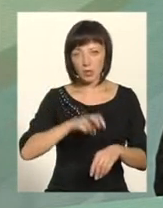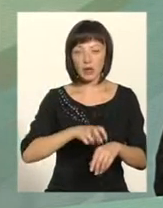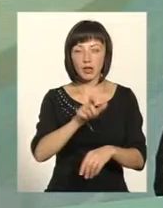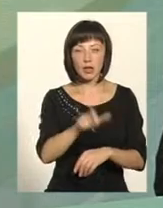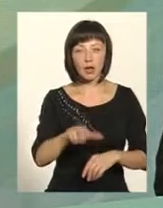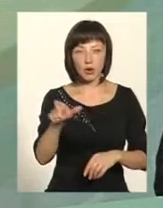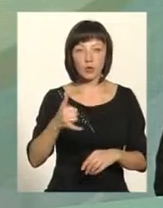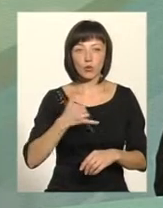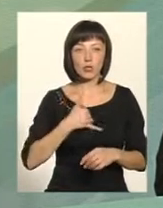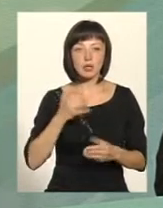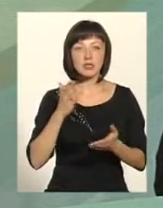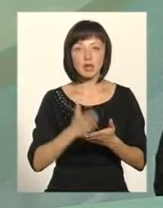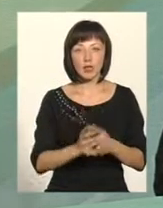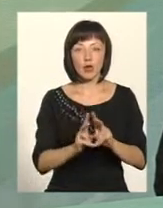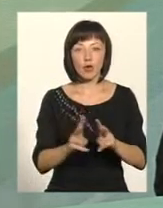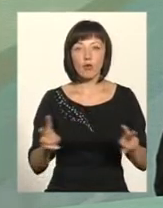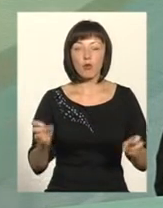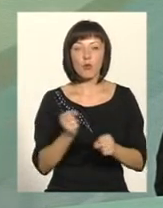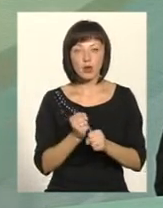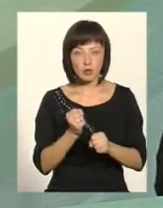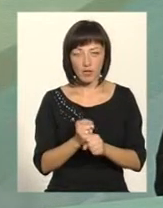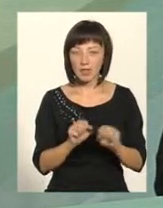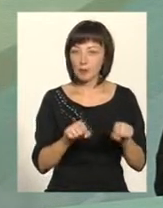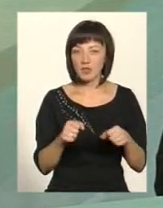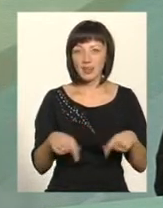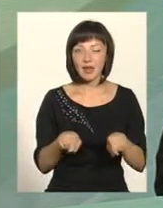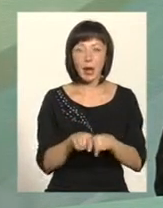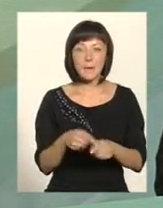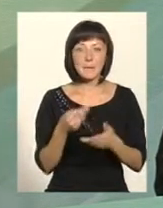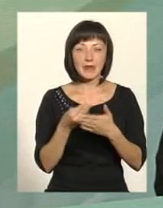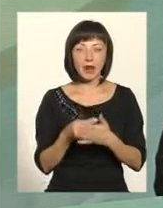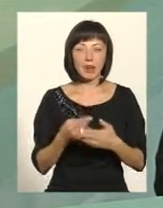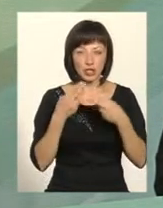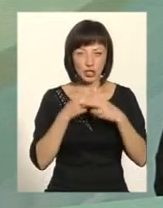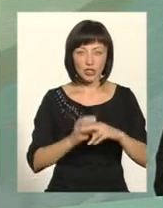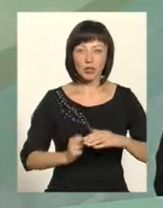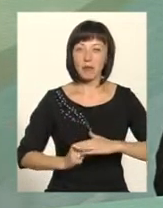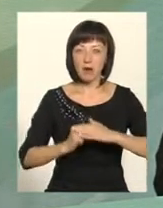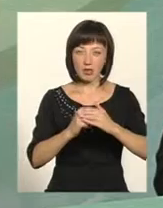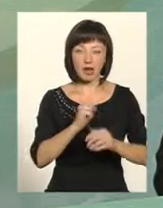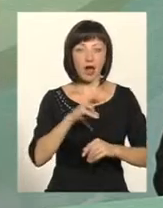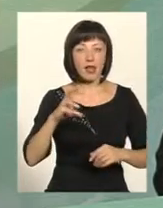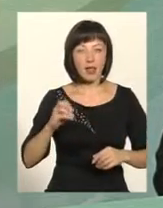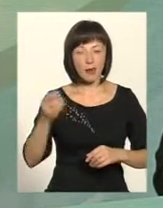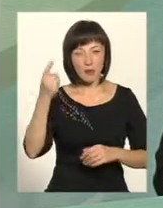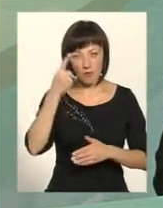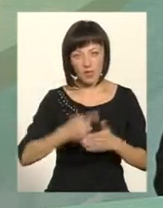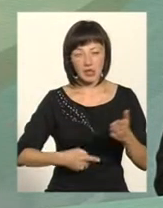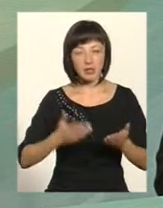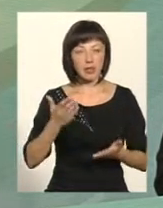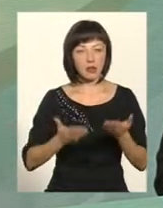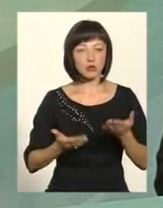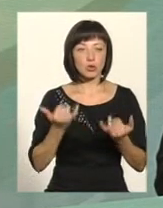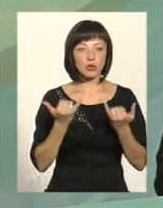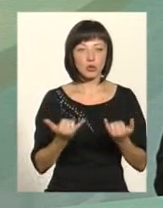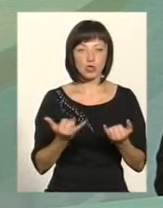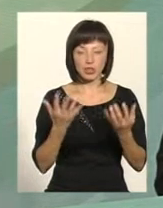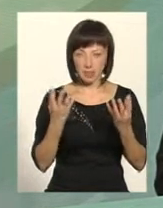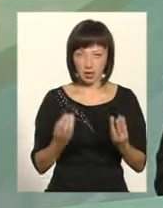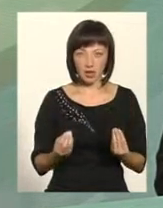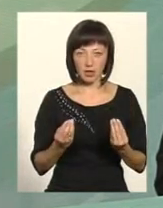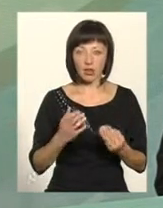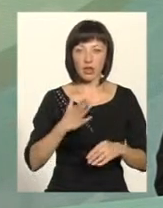нас є кому працювати. Можливо, не така матеріально-технічна база, але, повірте мені, якщо на сьогоднішній день наш лікар